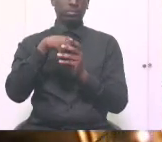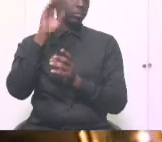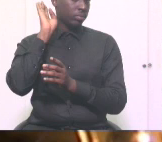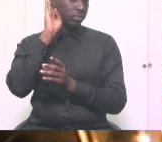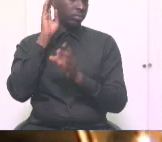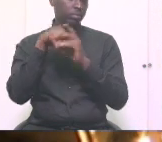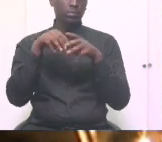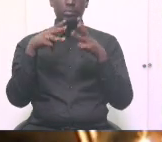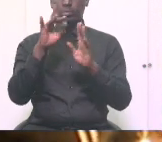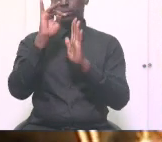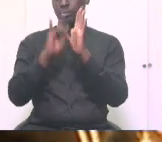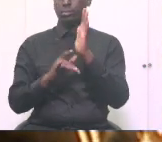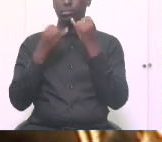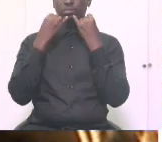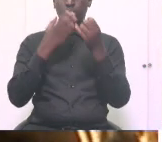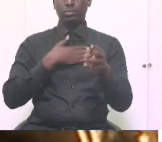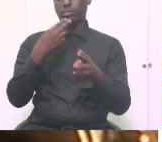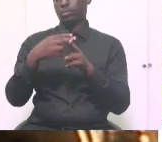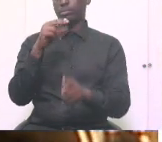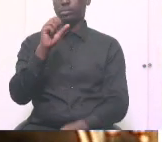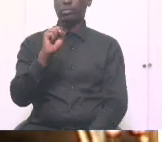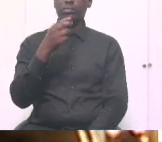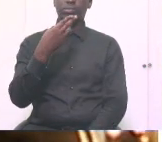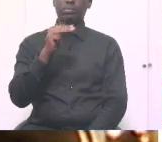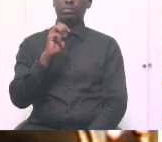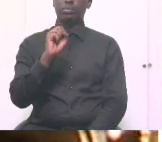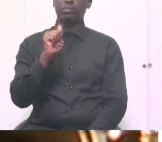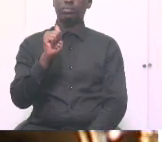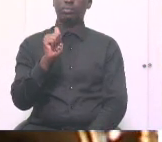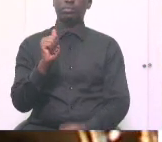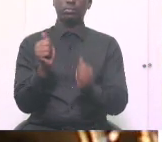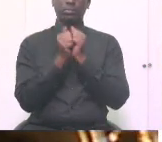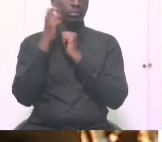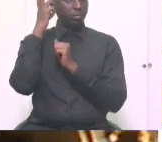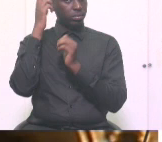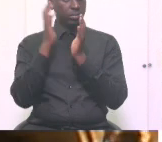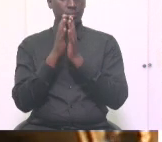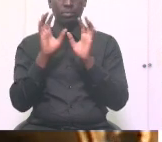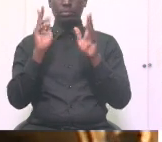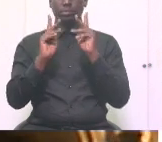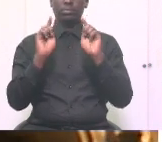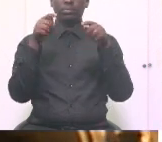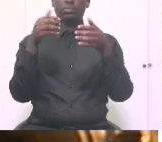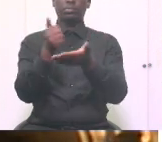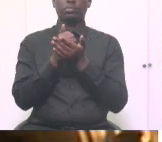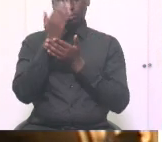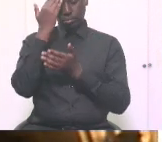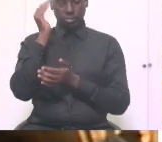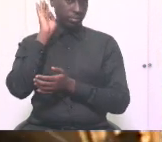mu buryo burambuye n'amakuru mugiye kugezwaho nange Shemsa Uwimana ndi kumwe na Eva Emile ndetse n'abagiye kumfasha kugira ngo aya